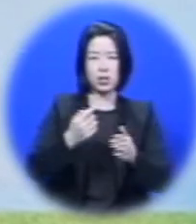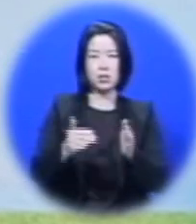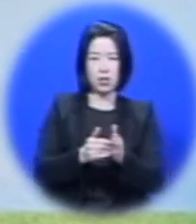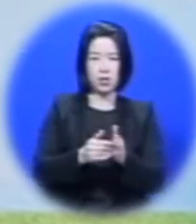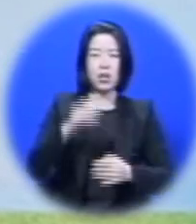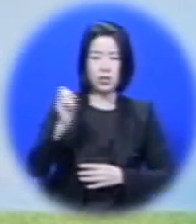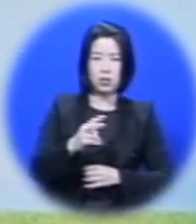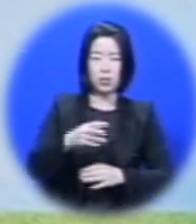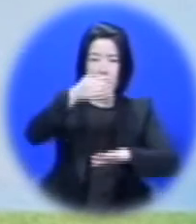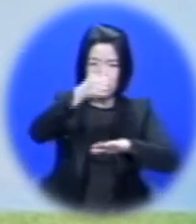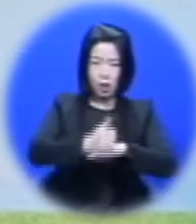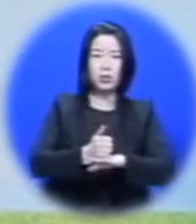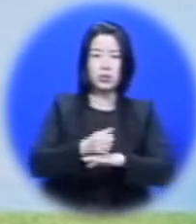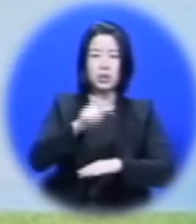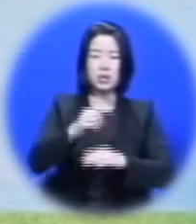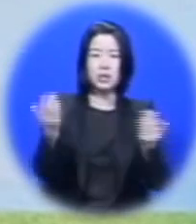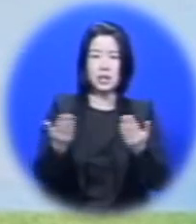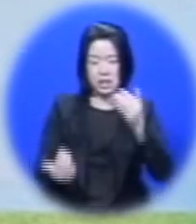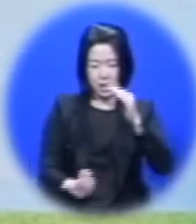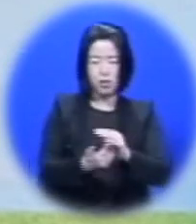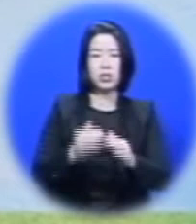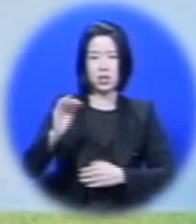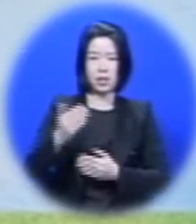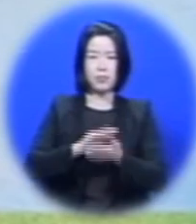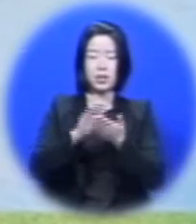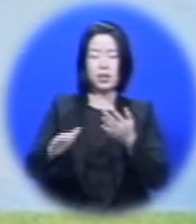그리고 결국은 그 일이 이루어지게 되는 겁니다.